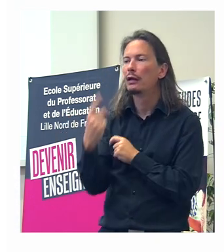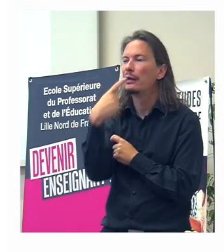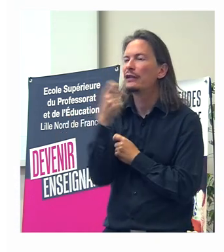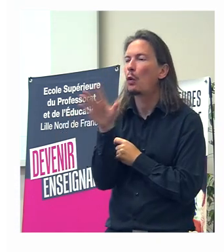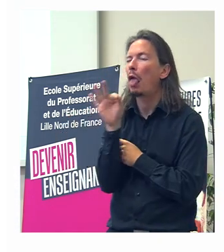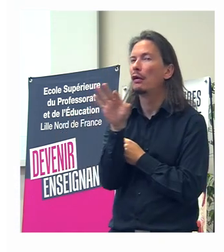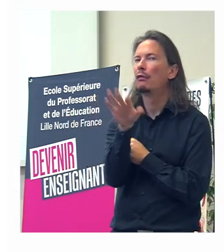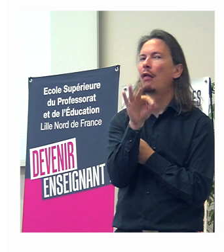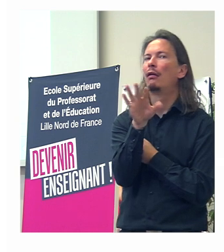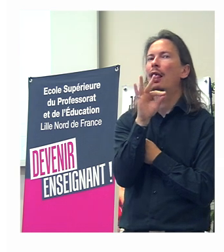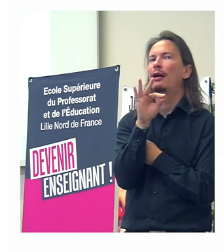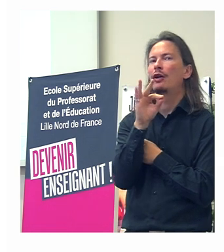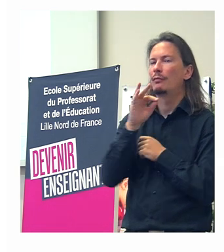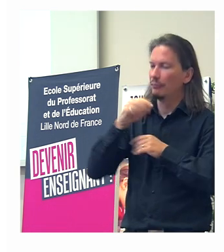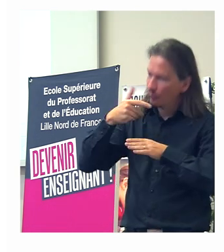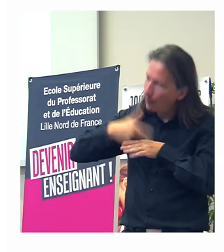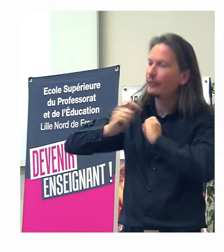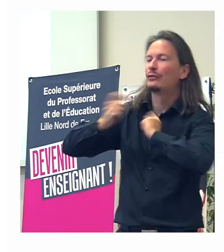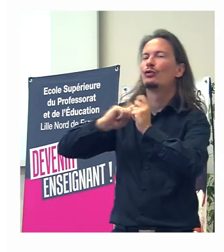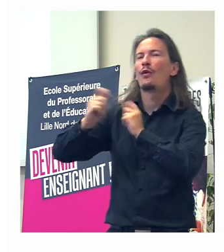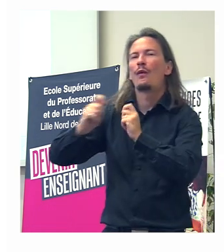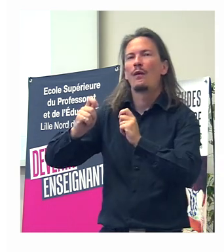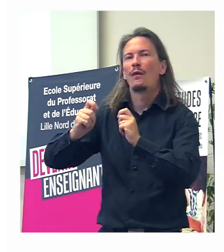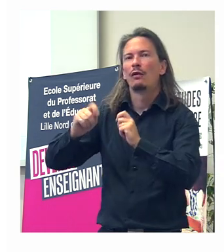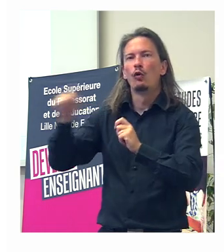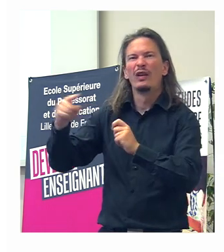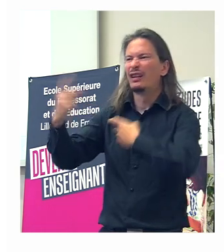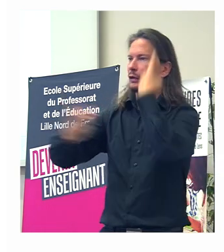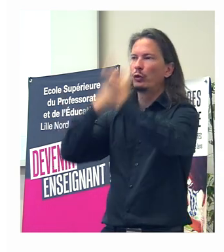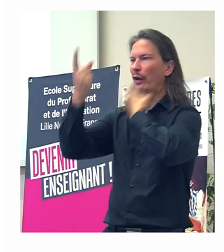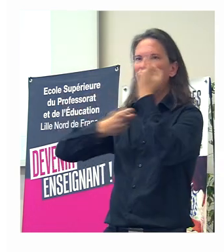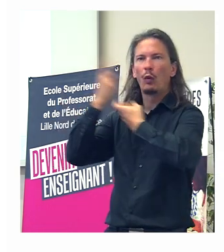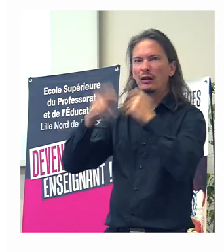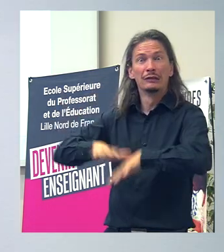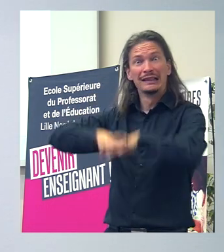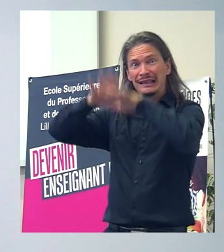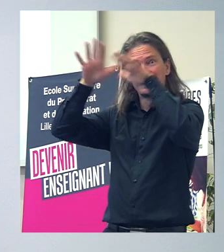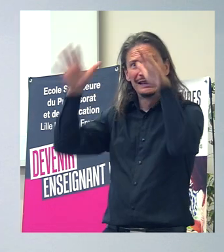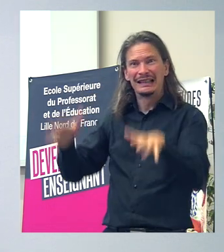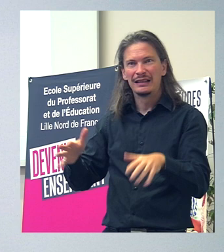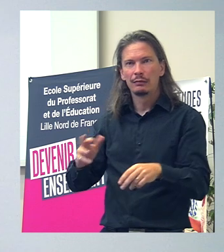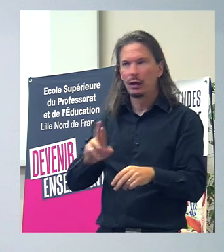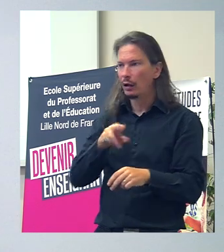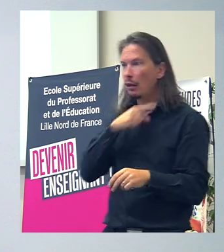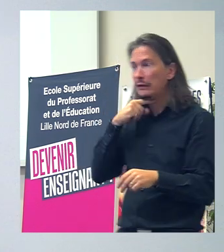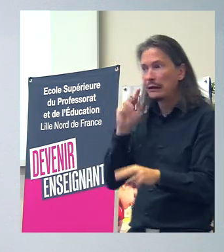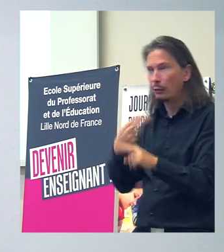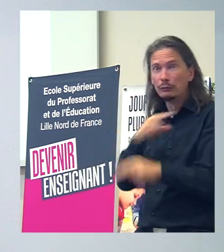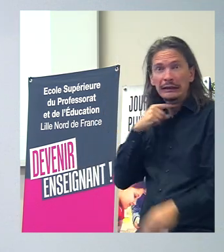questions pour amorcer la discussion, ils vont vous poser des tas de questions auxquelles on ne pourra pas